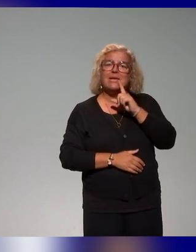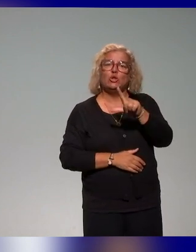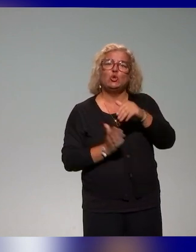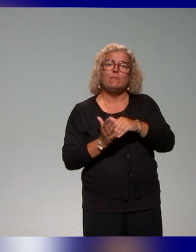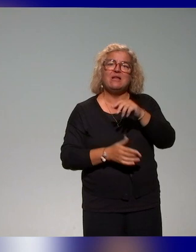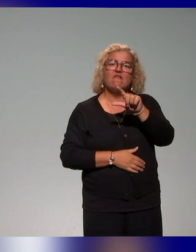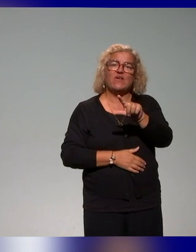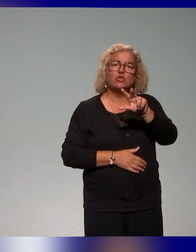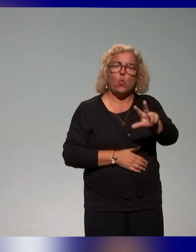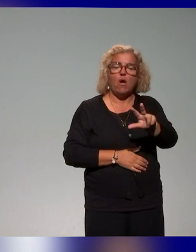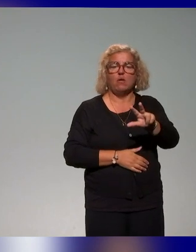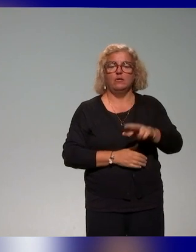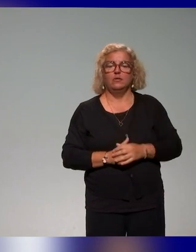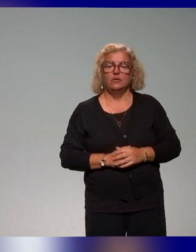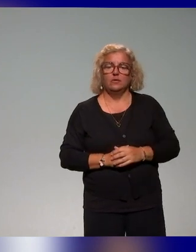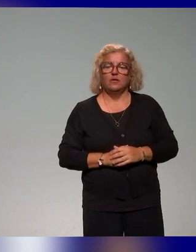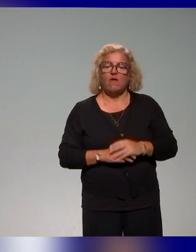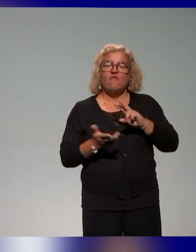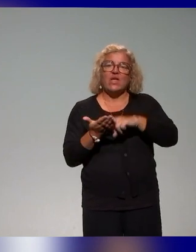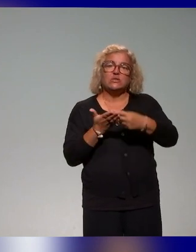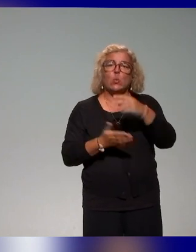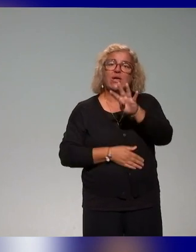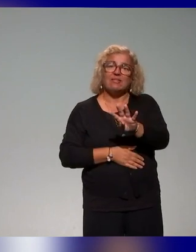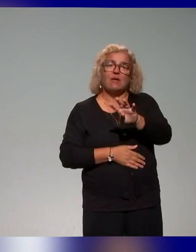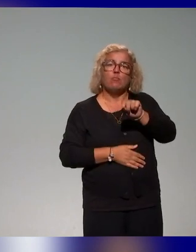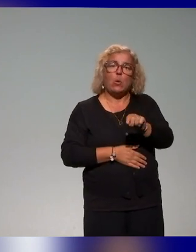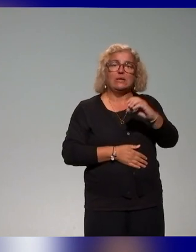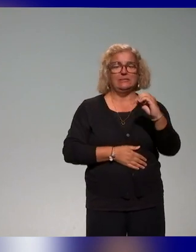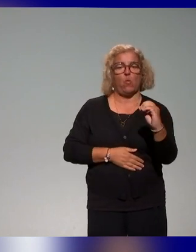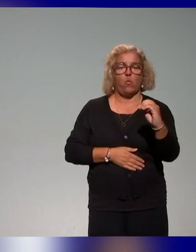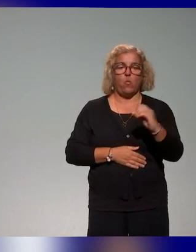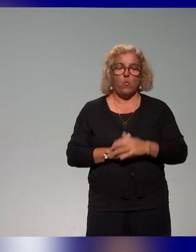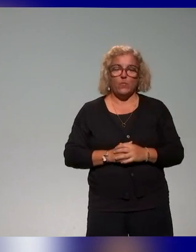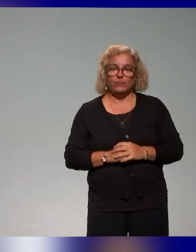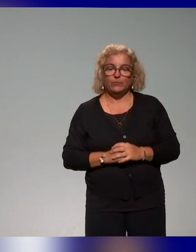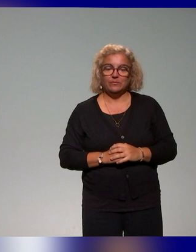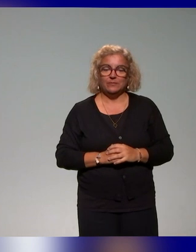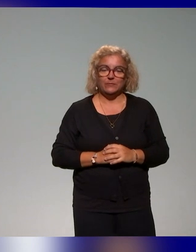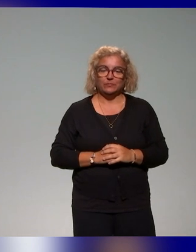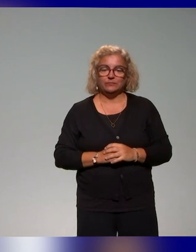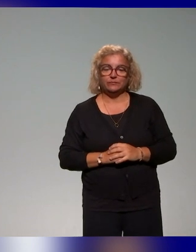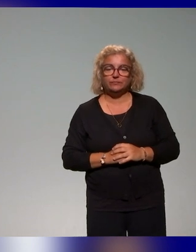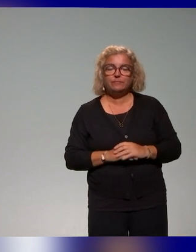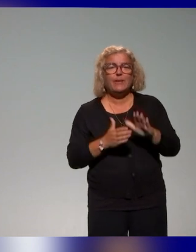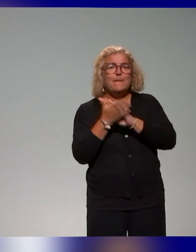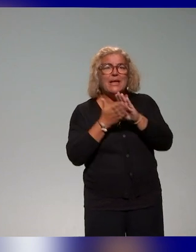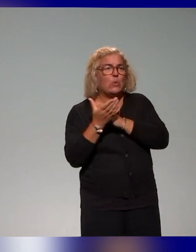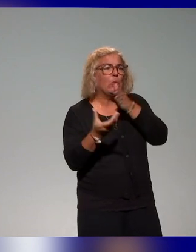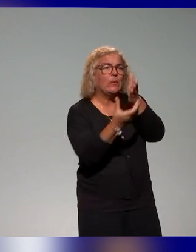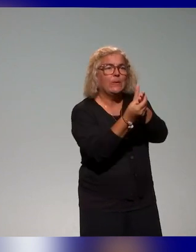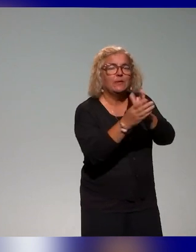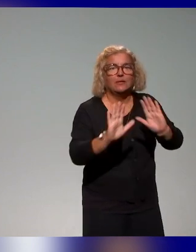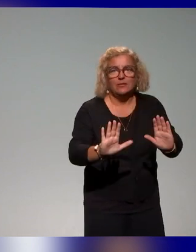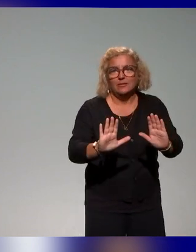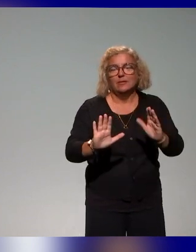version 4.0. Alors juste, excuse-moi de te couper prématurément, mais bon, oui. Tu sais que c'est